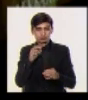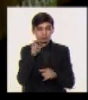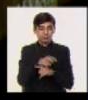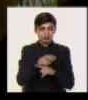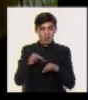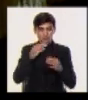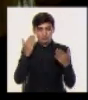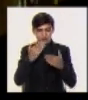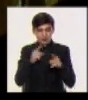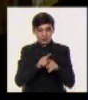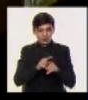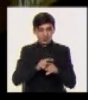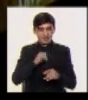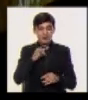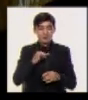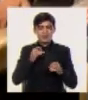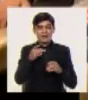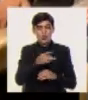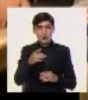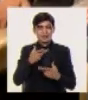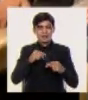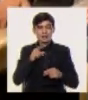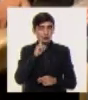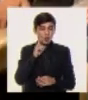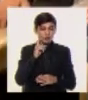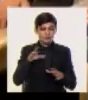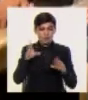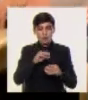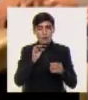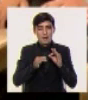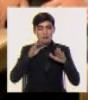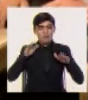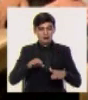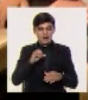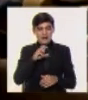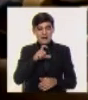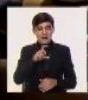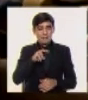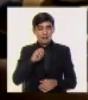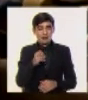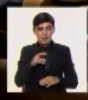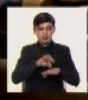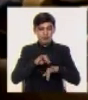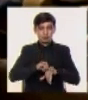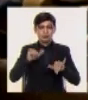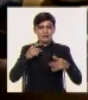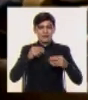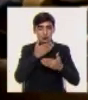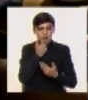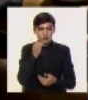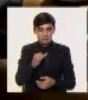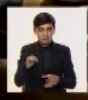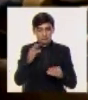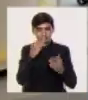зрителей смогут кинотеатры только в регионах зеленой, то есть стабильной эпидемиологической ситуации, где нет роста заболеваемости